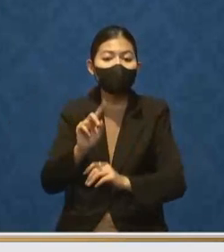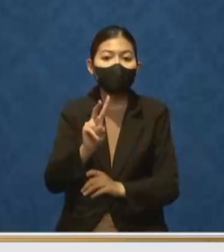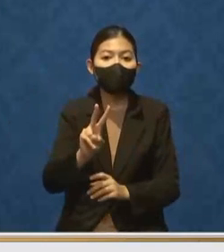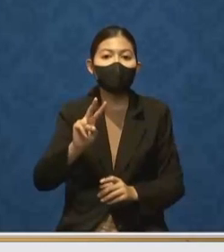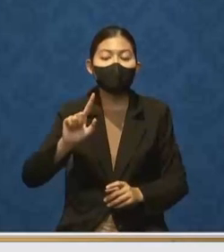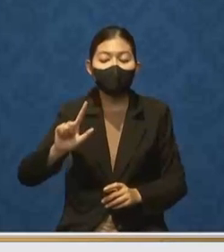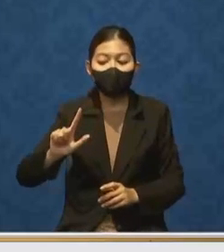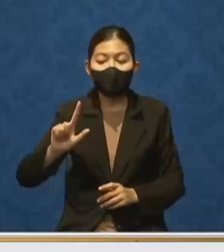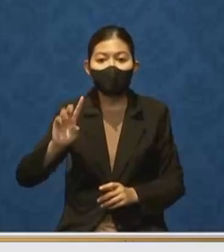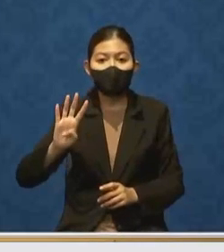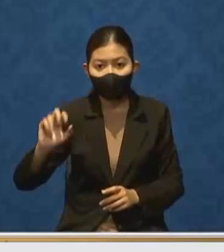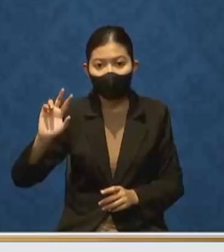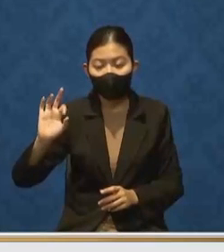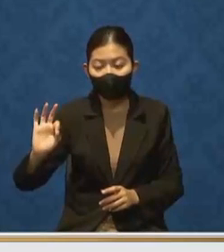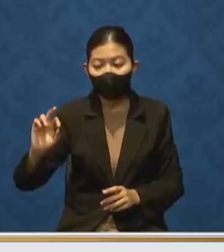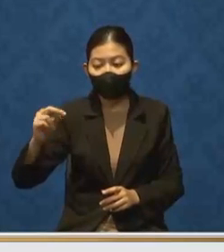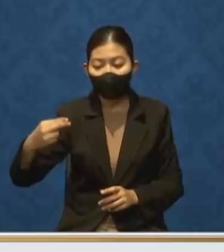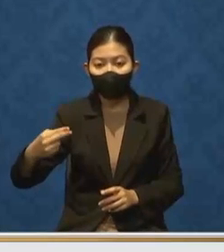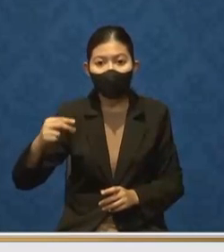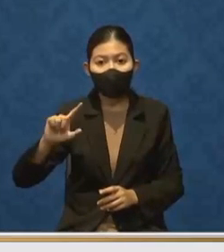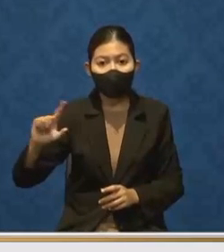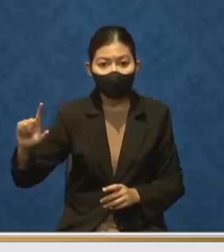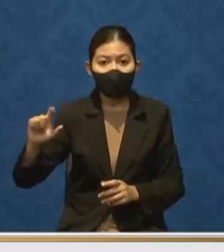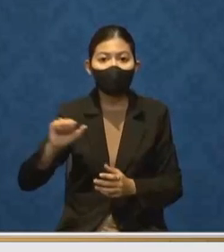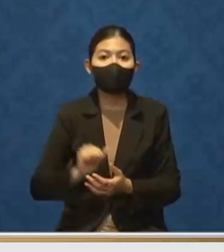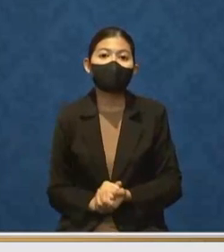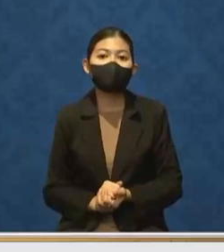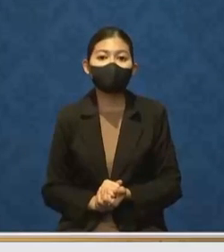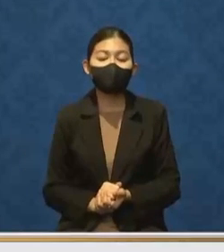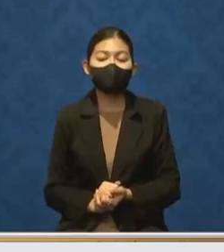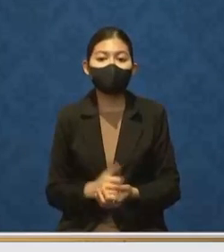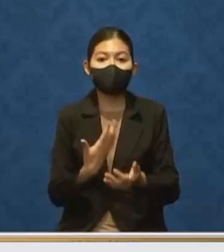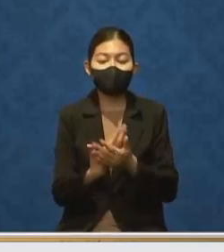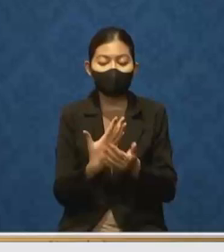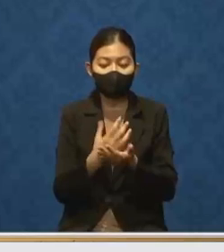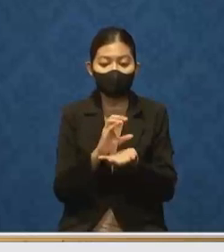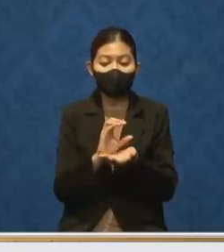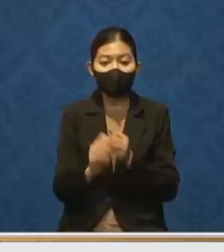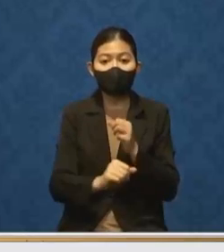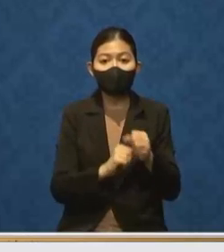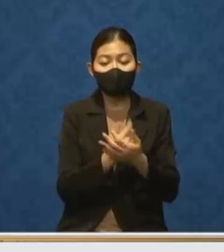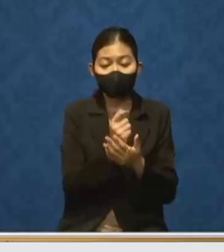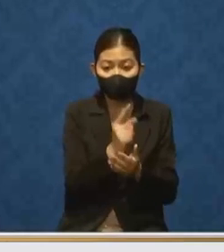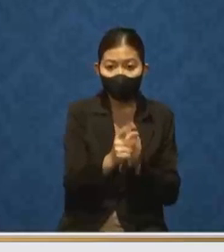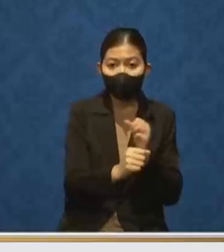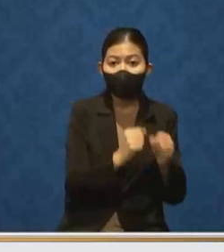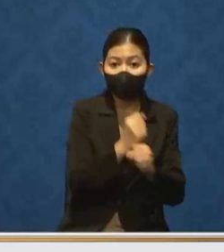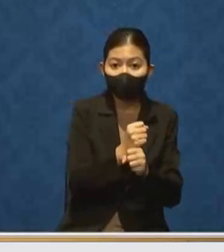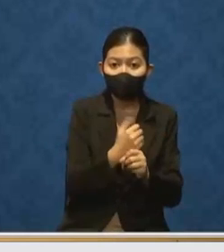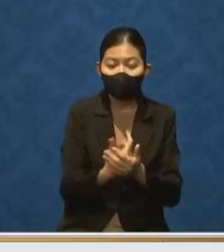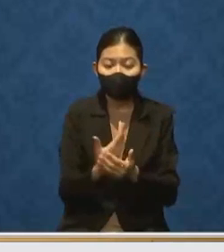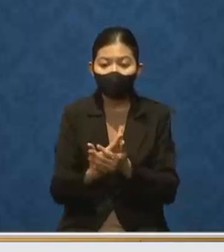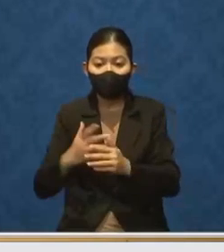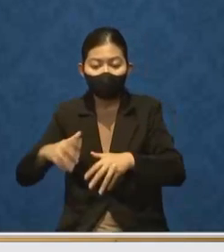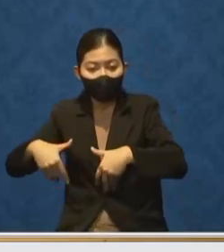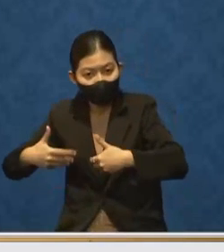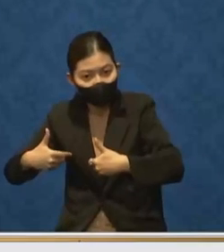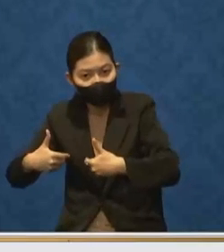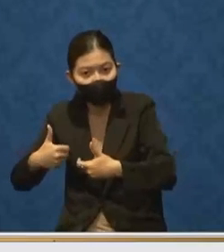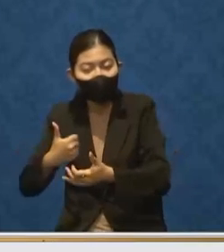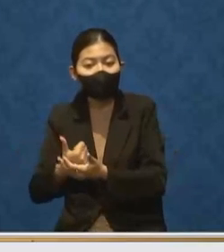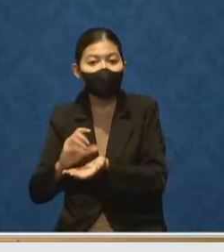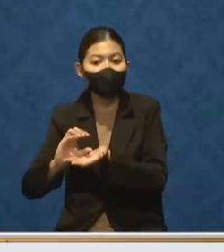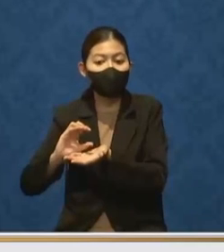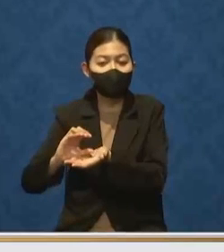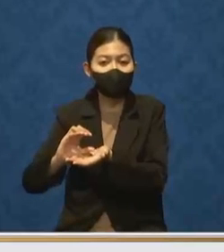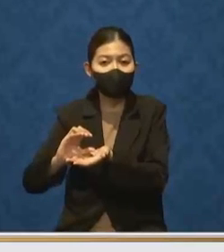2,490,000 ล้านบาทสำหรับงบประมาณรายจ่ายประจำปีงบประมาณ2566 ื่อให้หน่วยรับงบประมาณมีวงเงินงบประมาณส